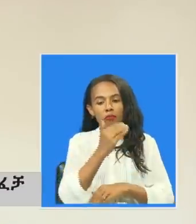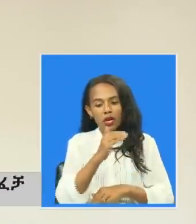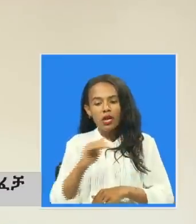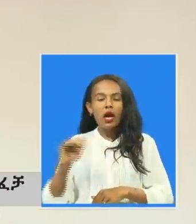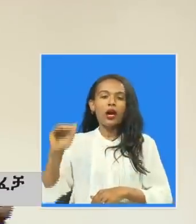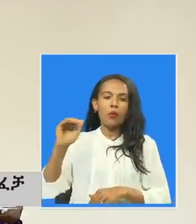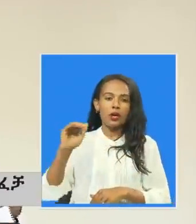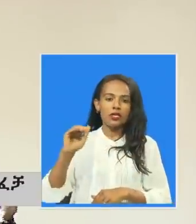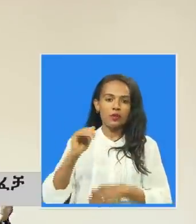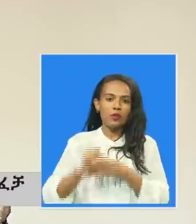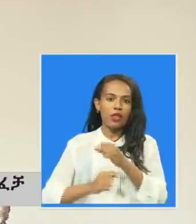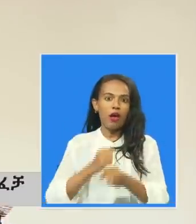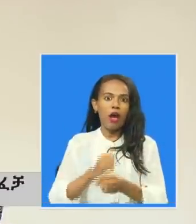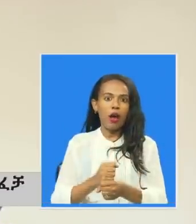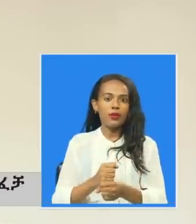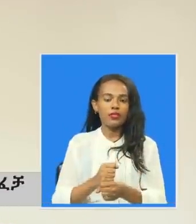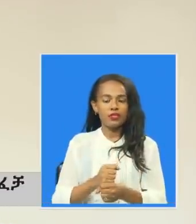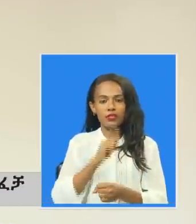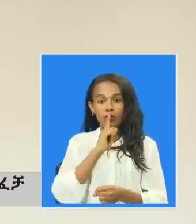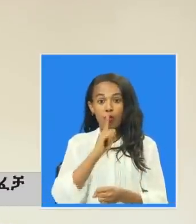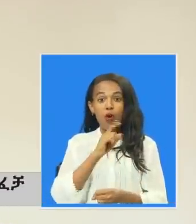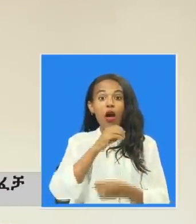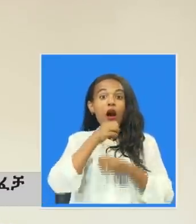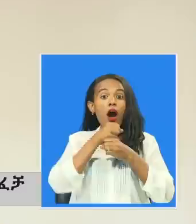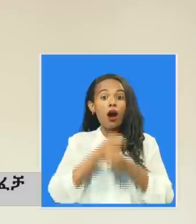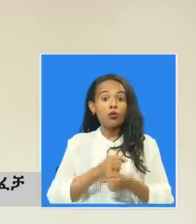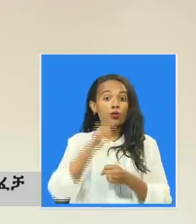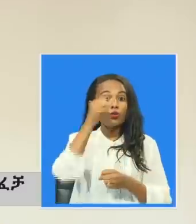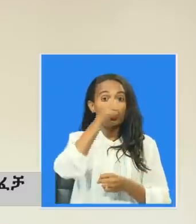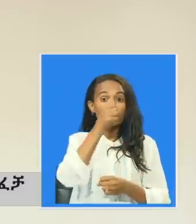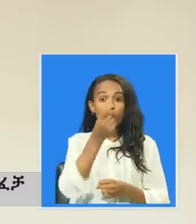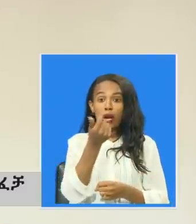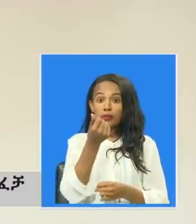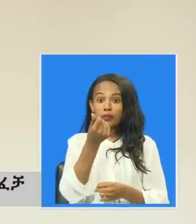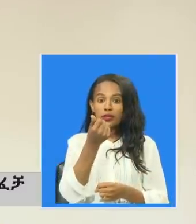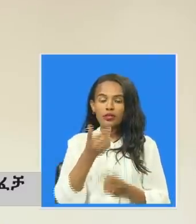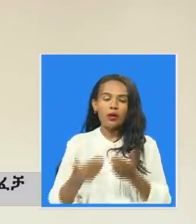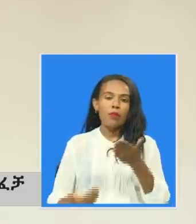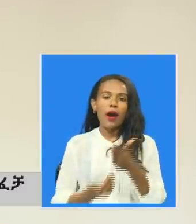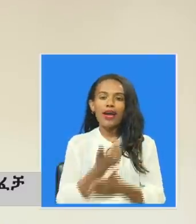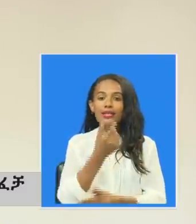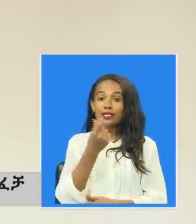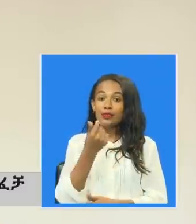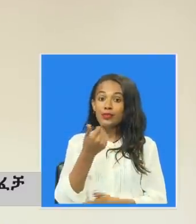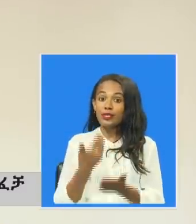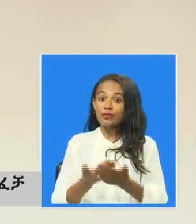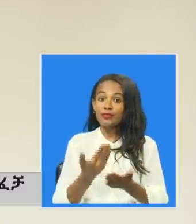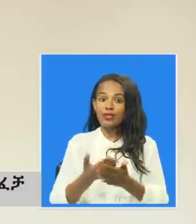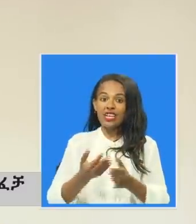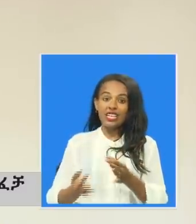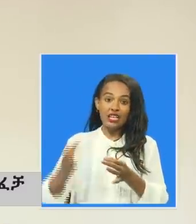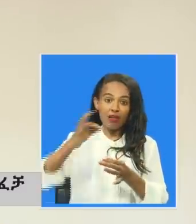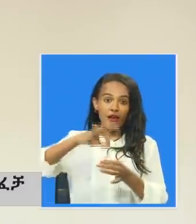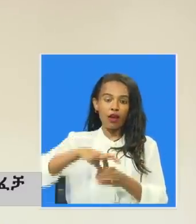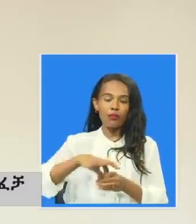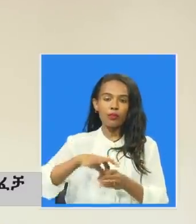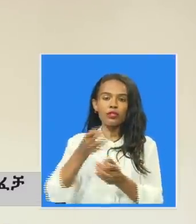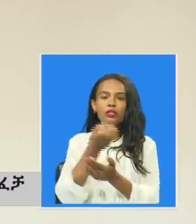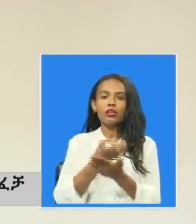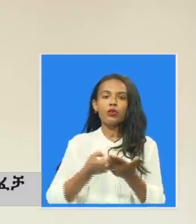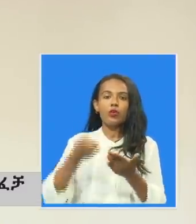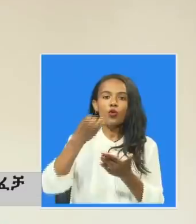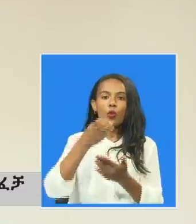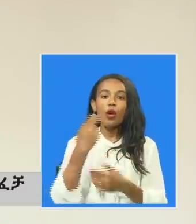የምናገባድድበት ዓመት ነው። አሮጌውን የኢትዮጵያ የብር ኖት በአዲስ የብር ኖት የተካንበትን